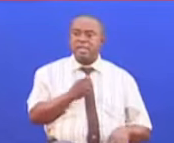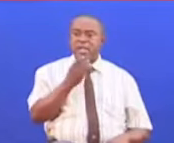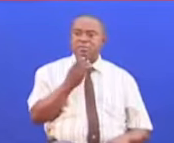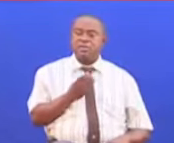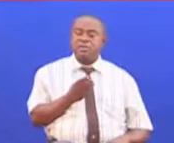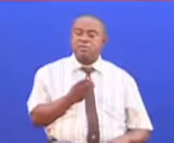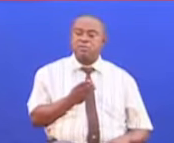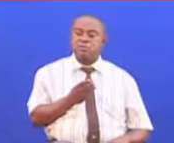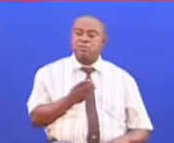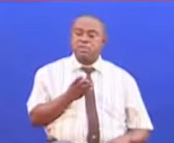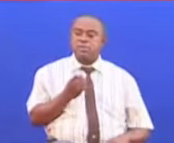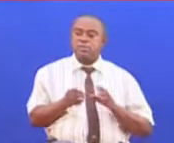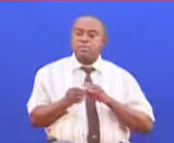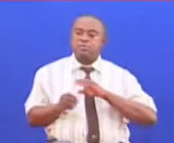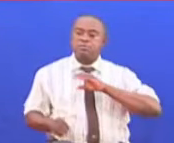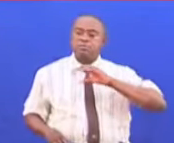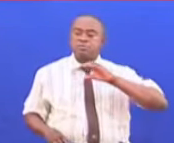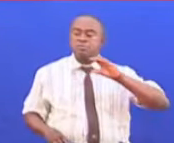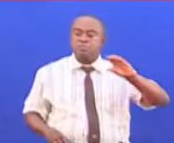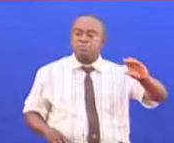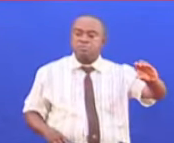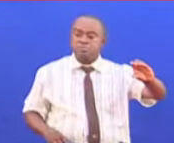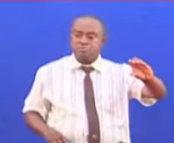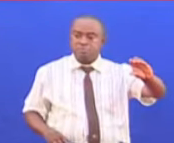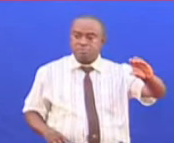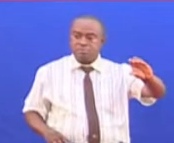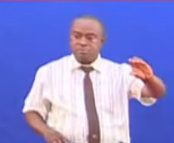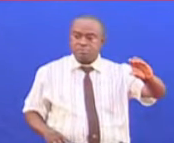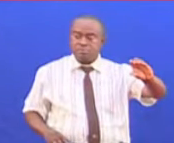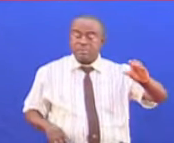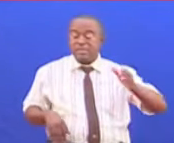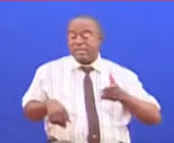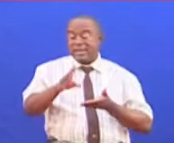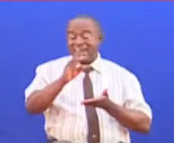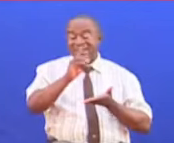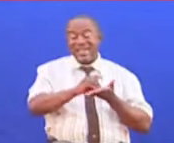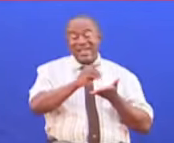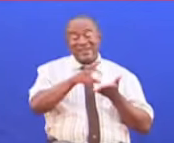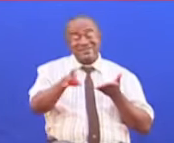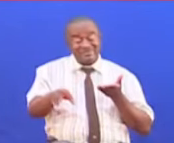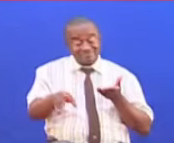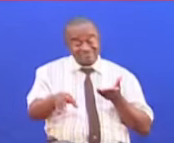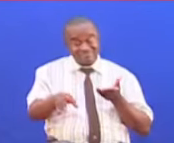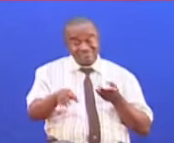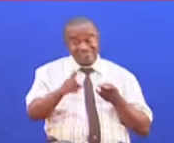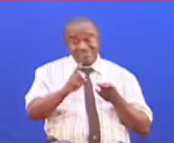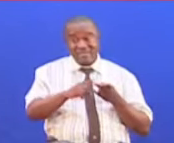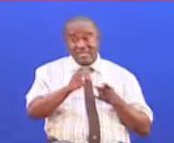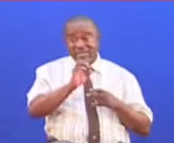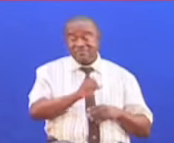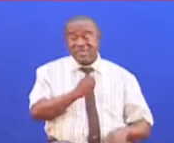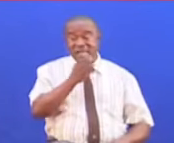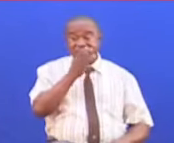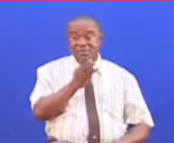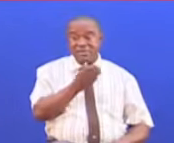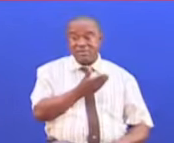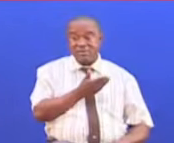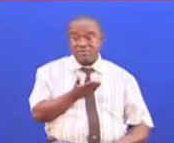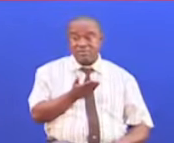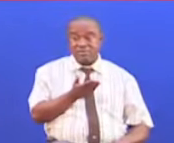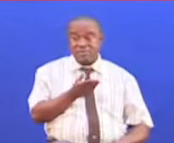haziko Pesa ni halm shau Ya Jiji la dar es salaam kwa miak mitat mulo